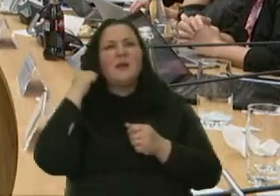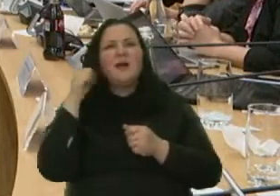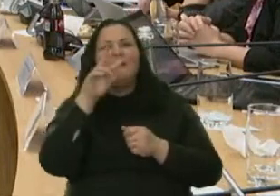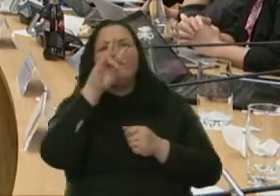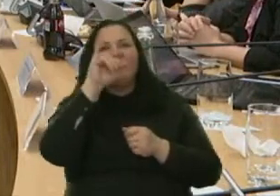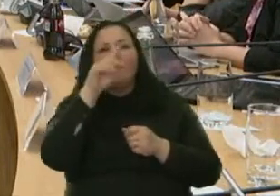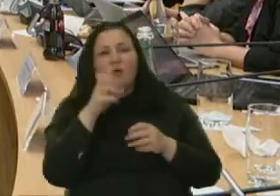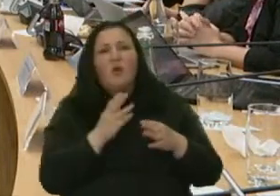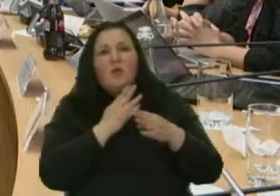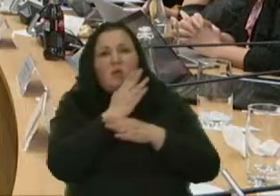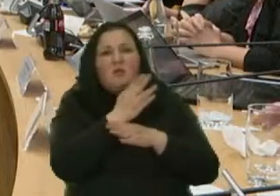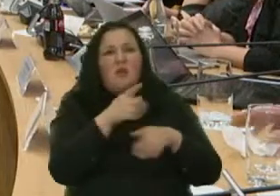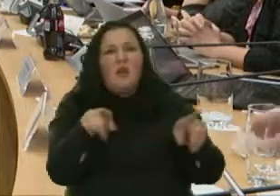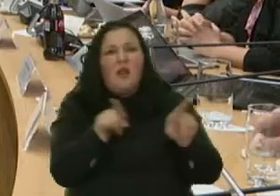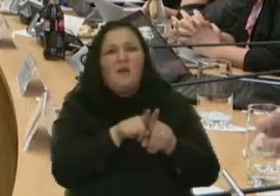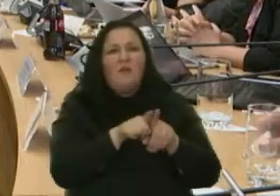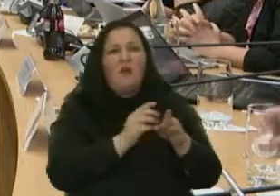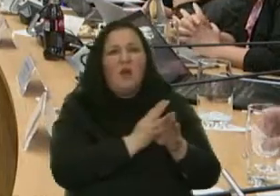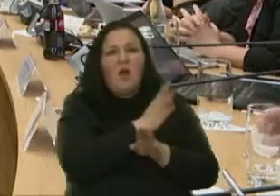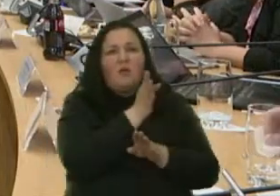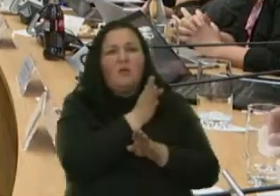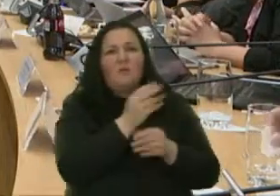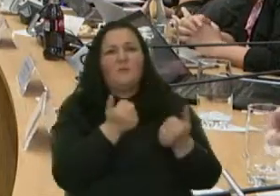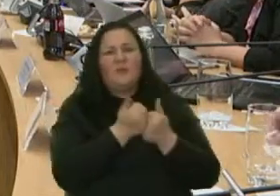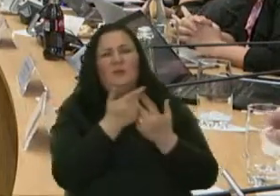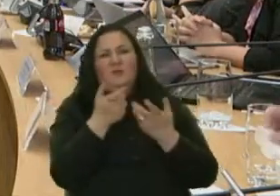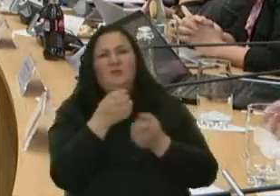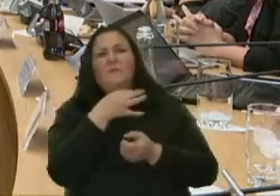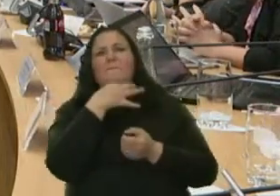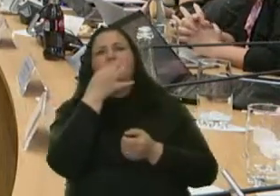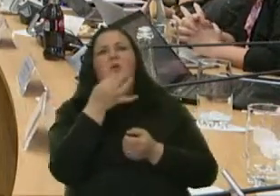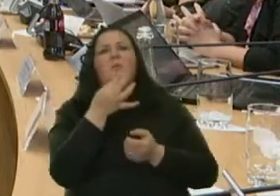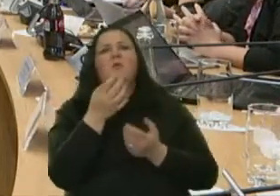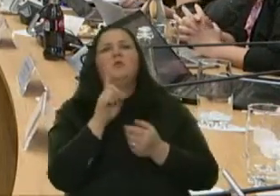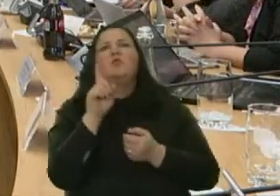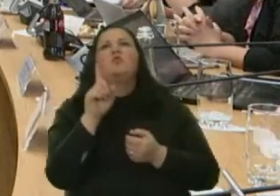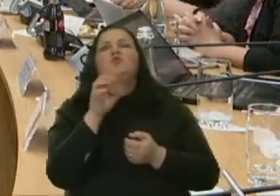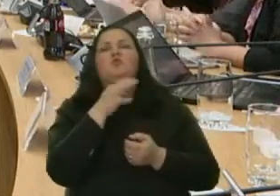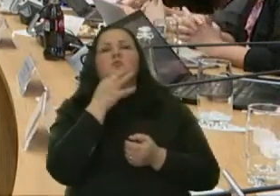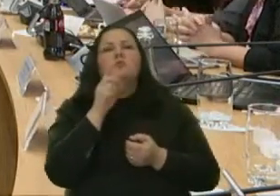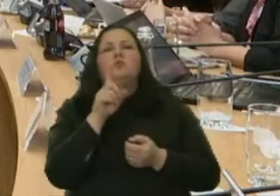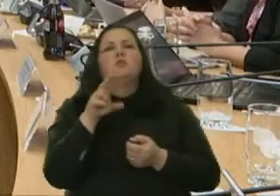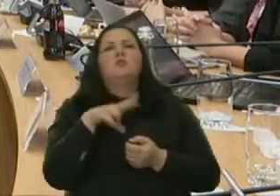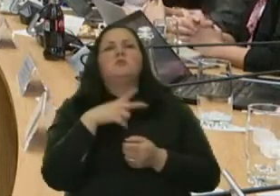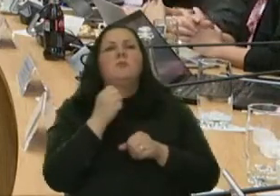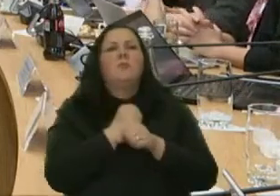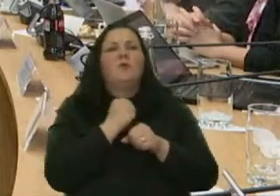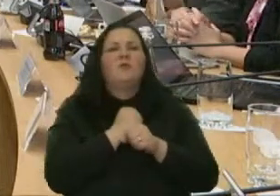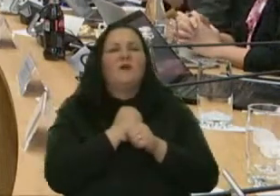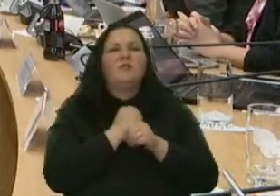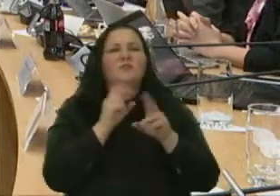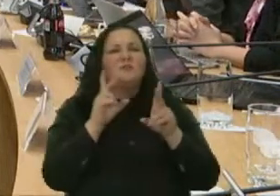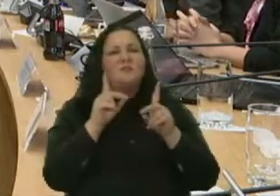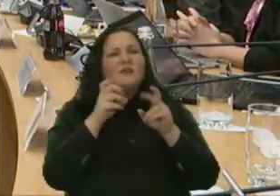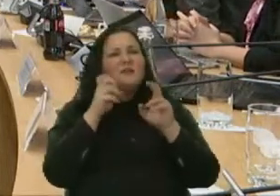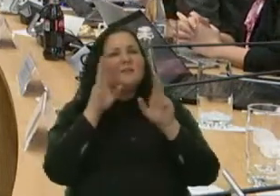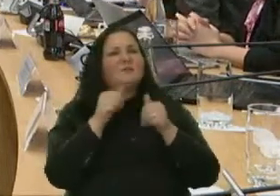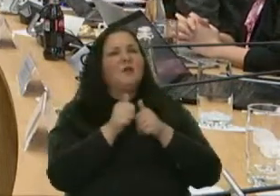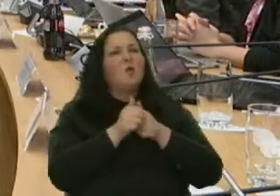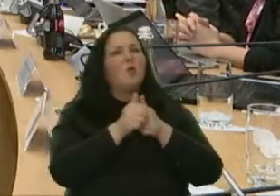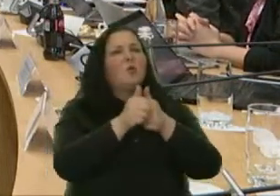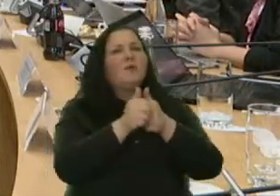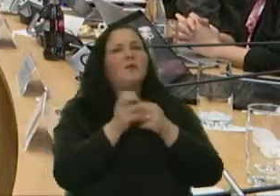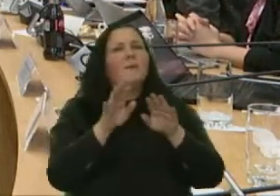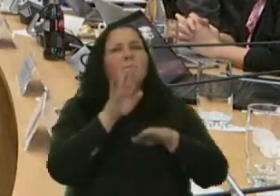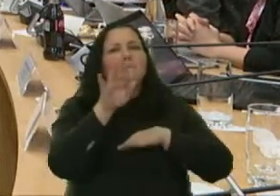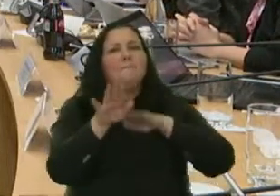exact acolo intră adică un pic aceste propuneri nu spun că sunt nerealiste dar ele trebuie să și urmeze niște